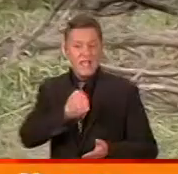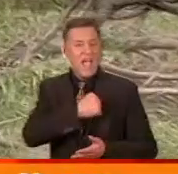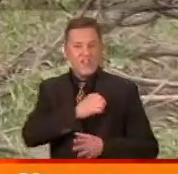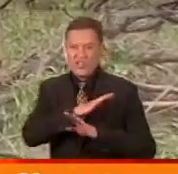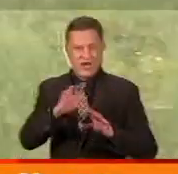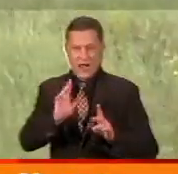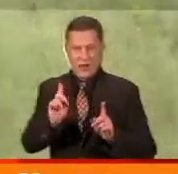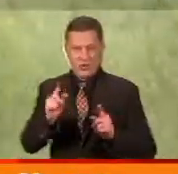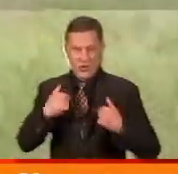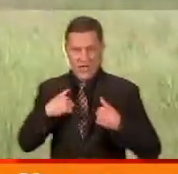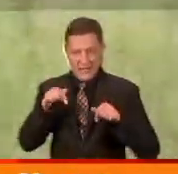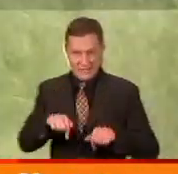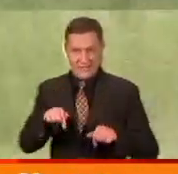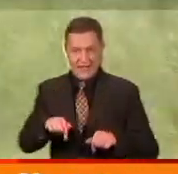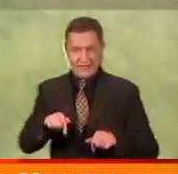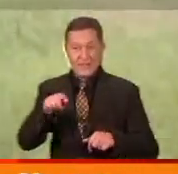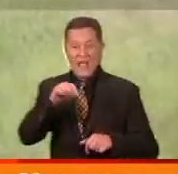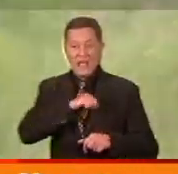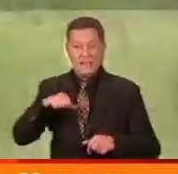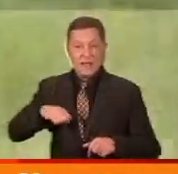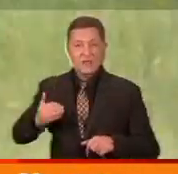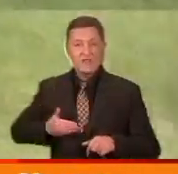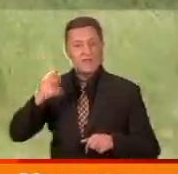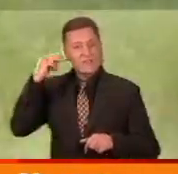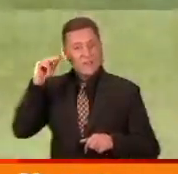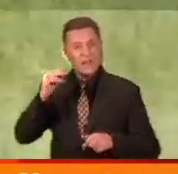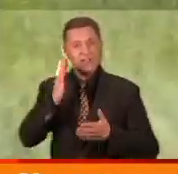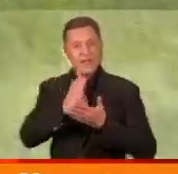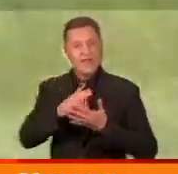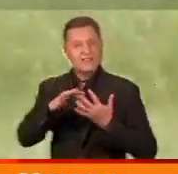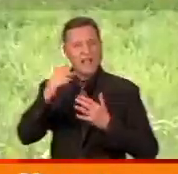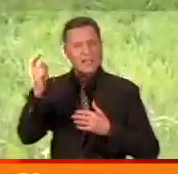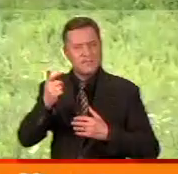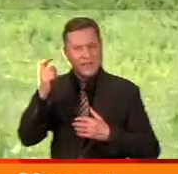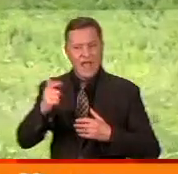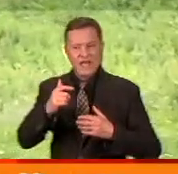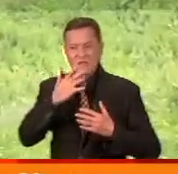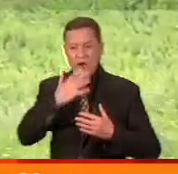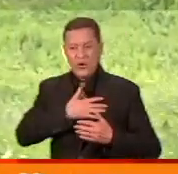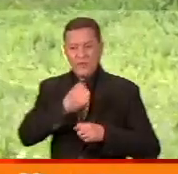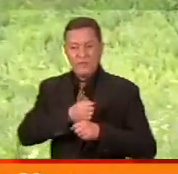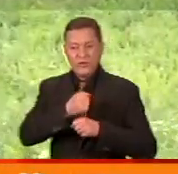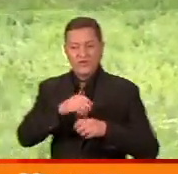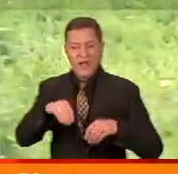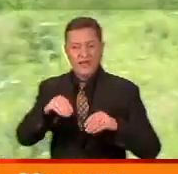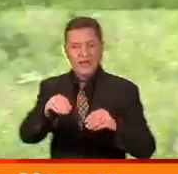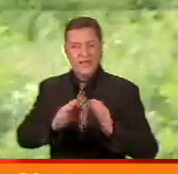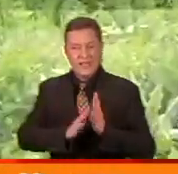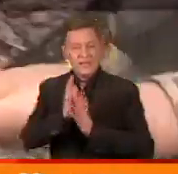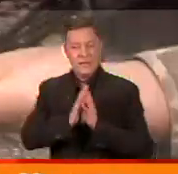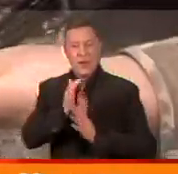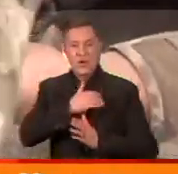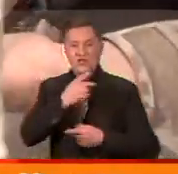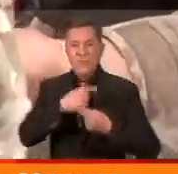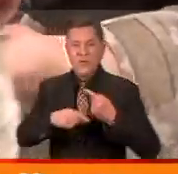тут. Сам він із Запоріжжя, там має велике господарство, любить працювати на землі і мріє повернутися до своїх дружини та донечки.